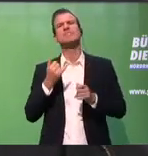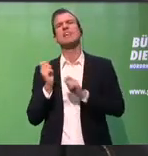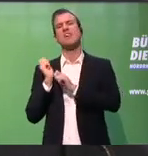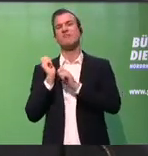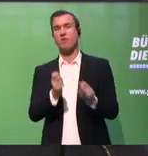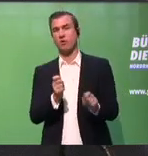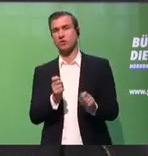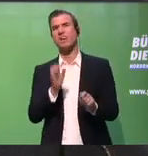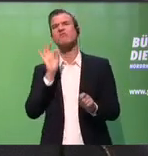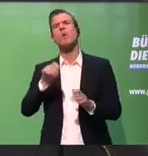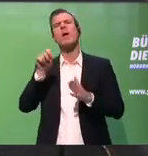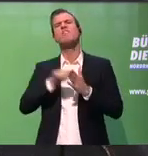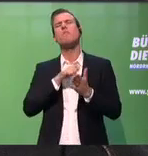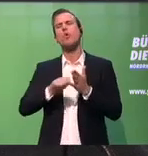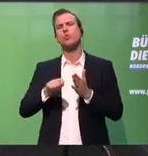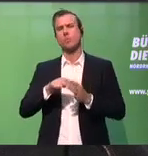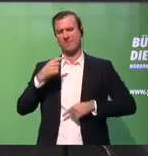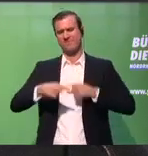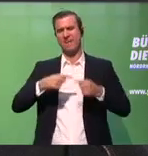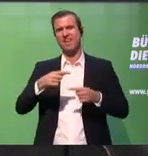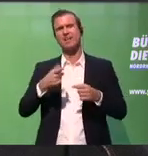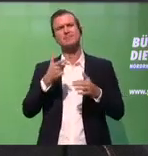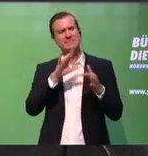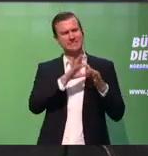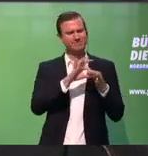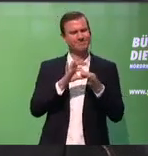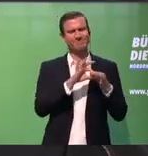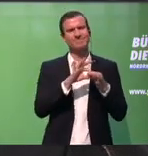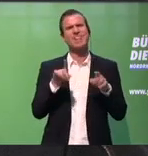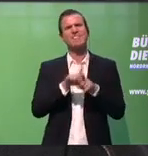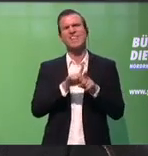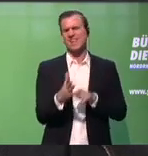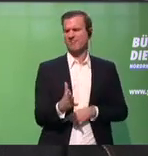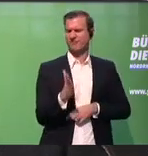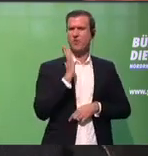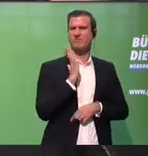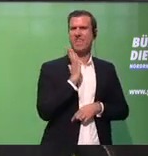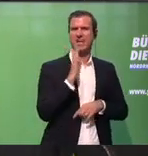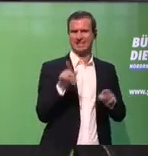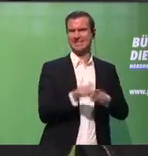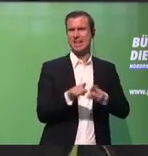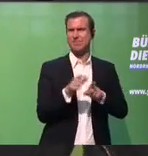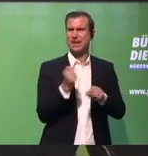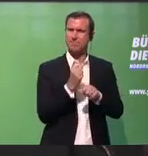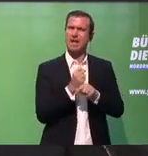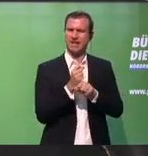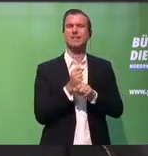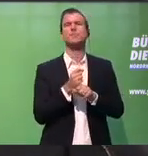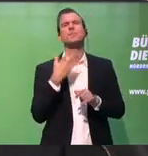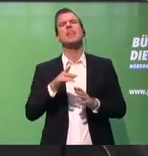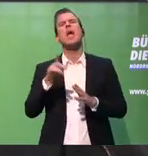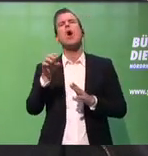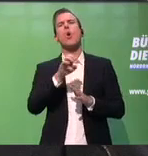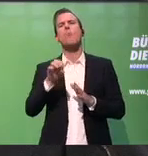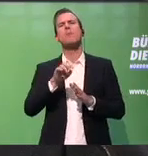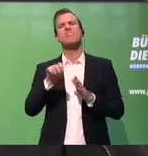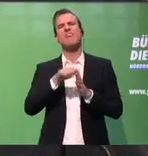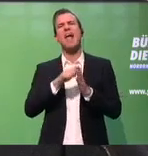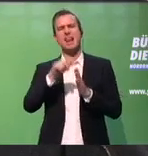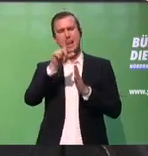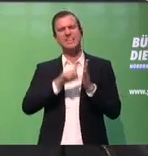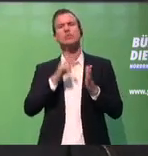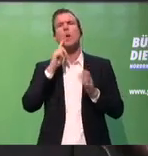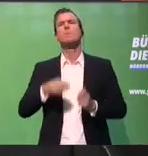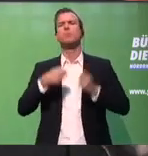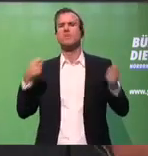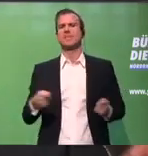für ein Votenverfahren. Das lehnt sich an das an, was wir eigentlich schon vor 5 Jahren genauso gemacht haben. Die Liste zur Europawahl ist ja eine reine Bundesliste,